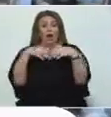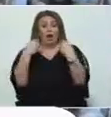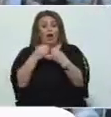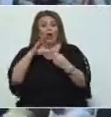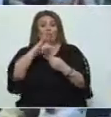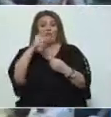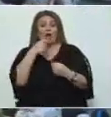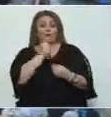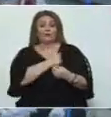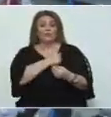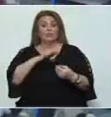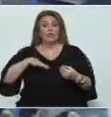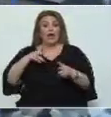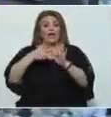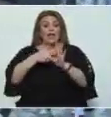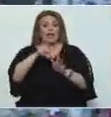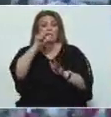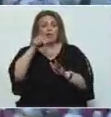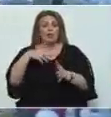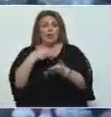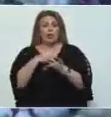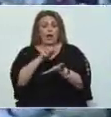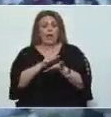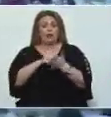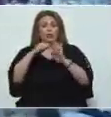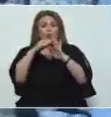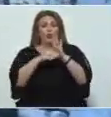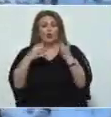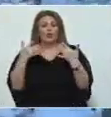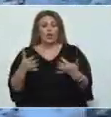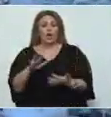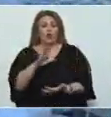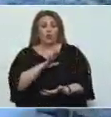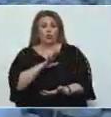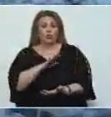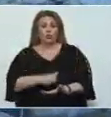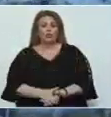sonrakı dövrdə bu kateqoriyadan olan 8000 şəxs özünə məşğulluq proqramına cəlb olunub.